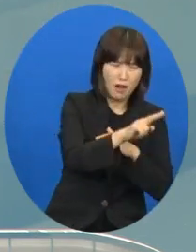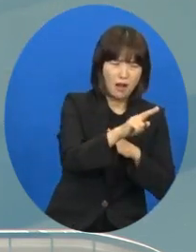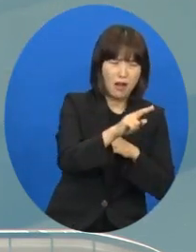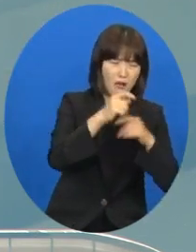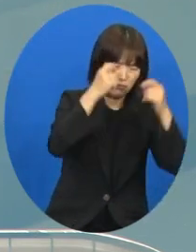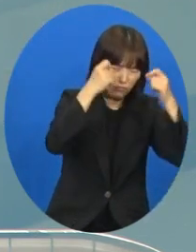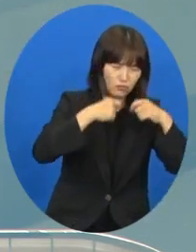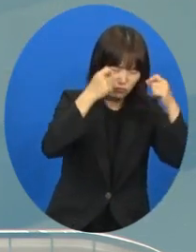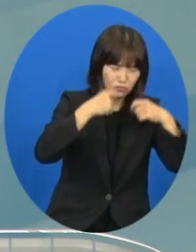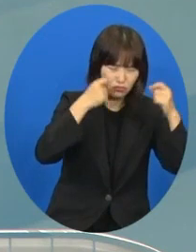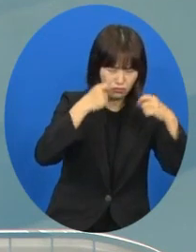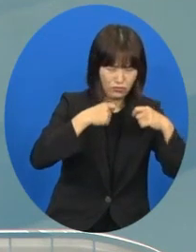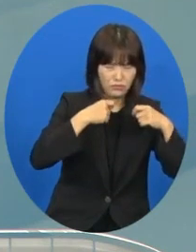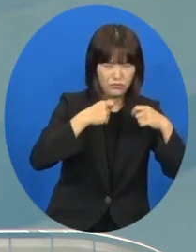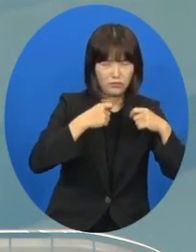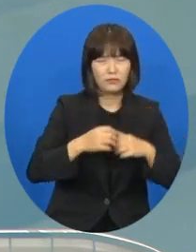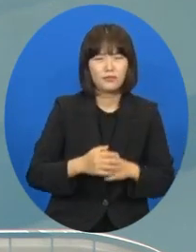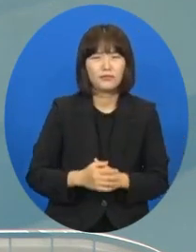거죠.